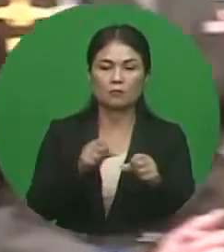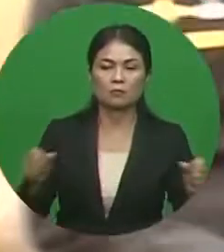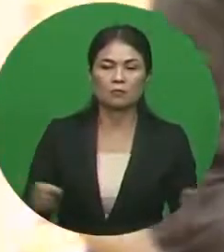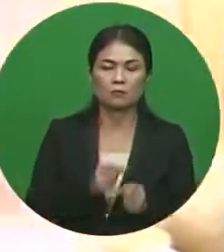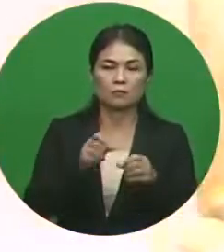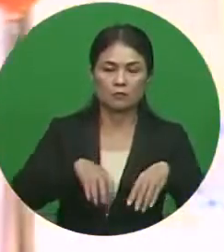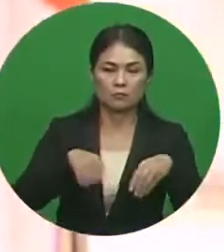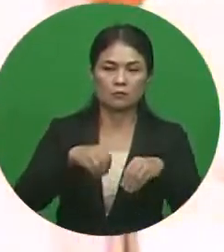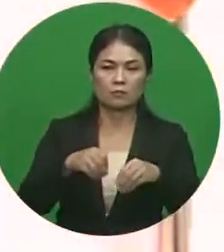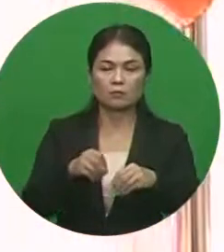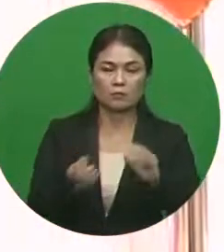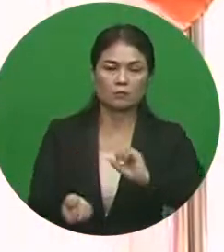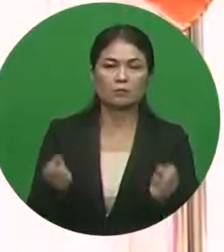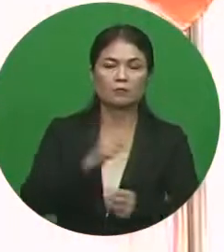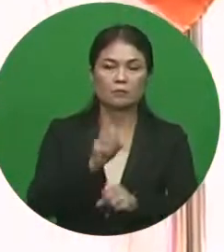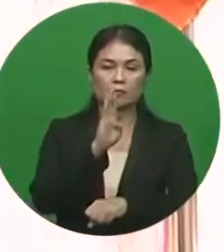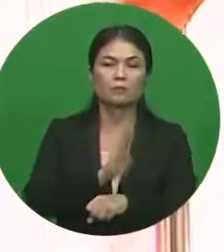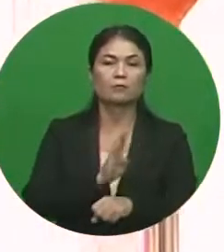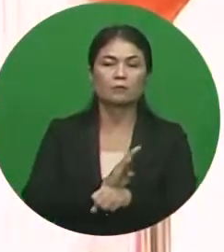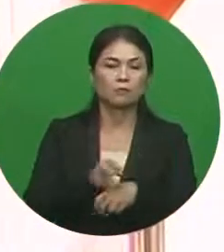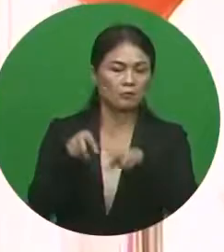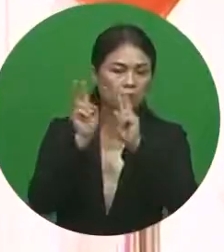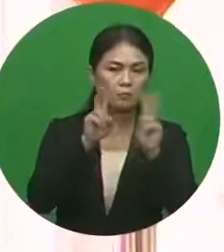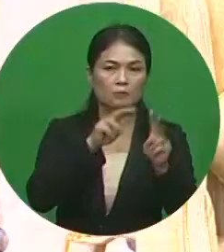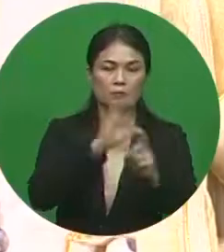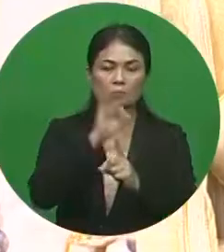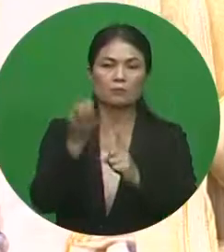ផ្សារការផ្លាស់ប្ដូរពាណិជ្ជកម្មទេសចរ